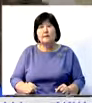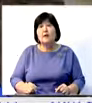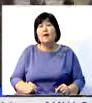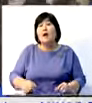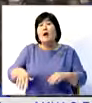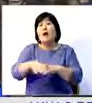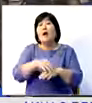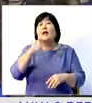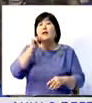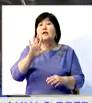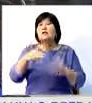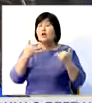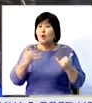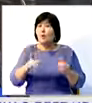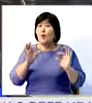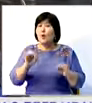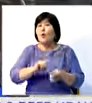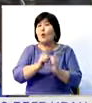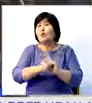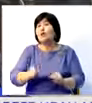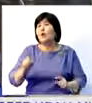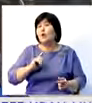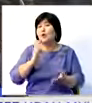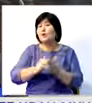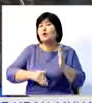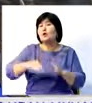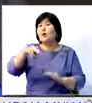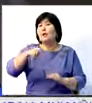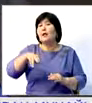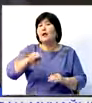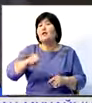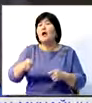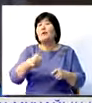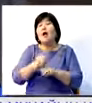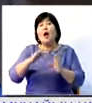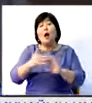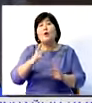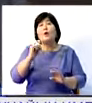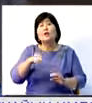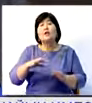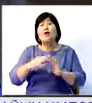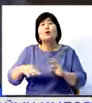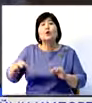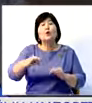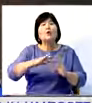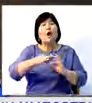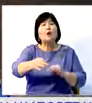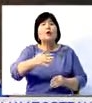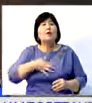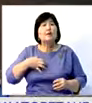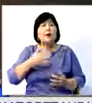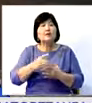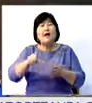Халық ертең емес, тап бүгін оң өзгерістер күтіп отыр, деді жоғары палата басшысы. Осы ретте ауыл, кент, ауылдық округ, аудандық маңызы бар